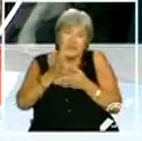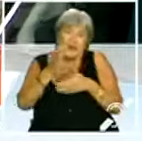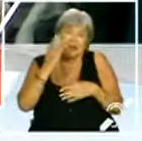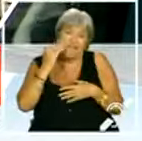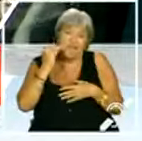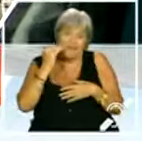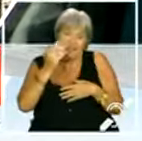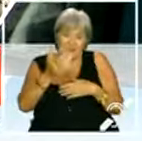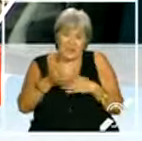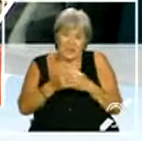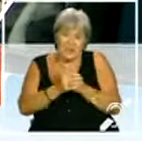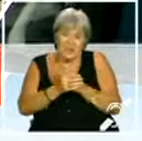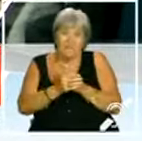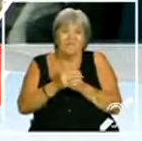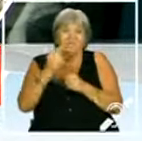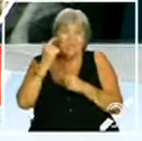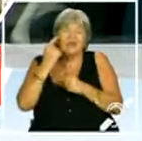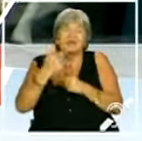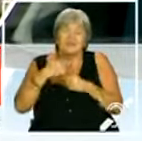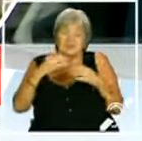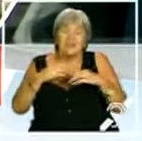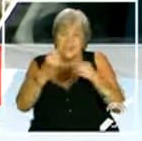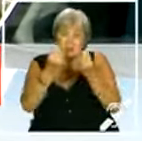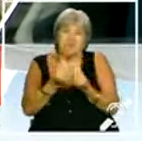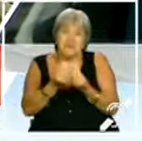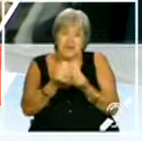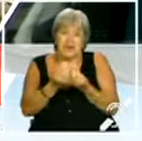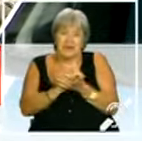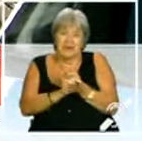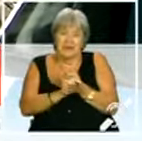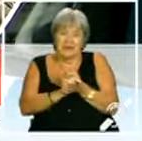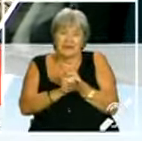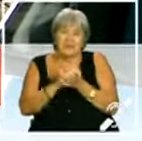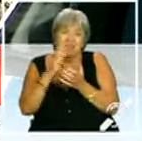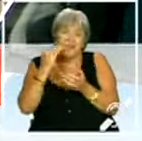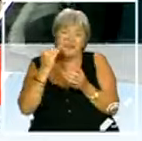Evident, să sperăm cu o evoluție cât mai bună și că acel copil